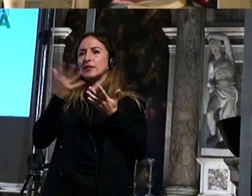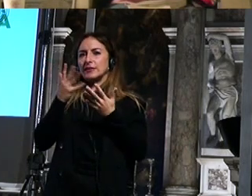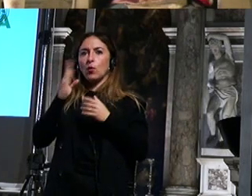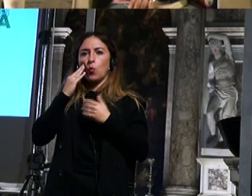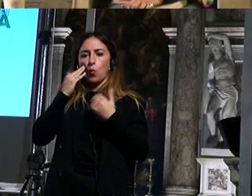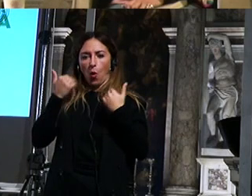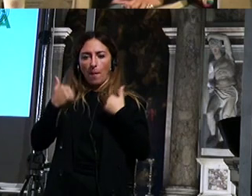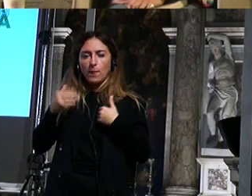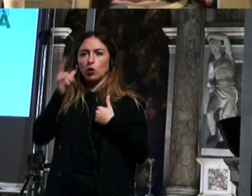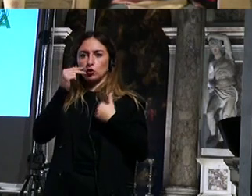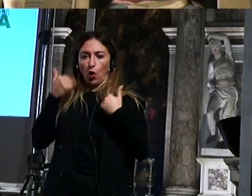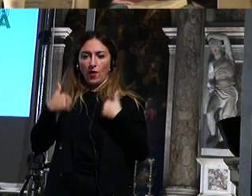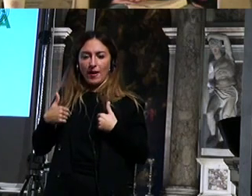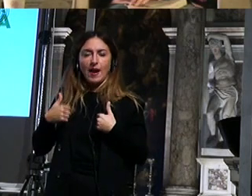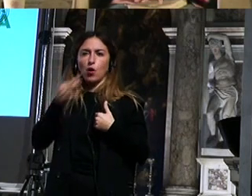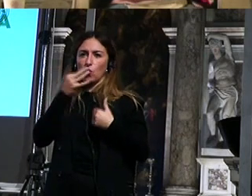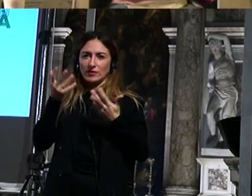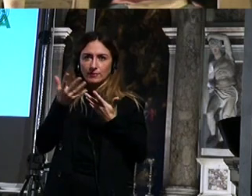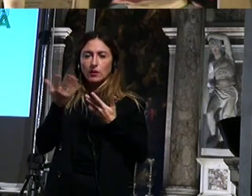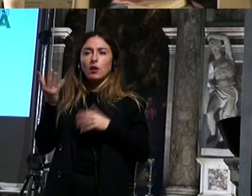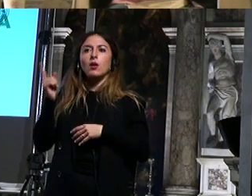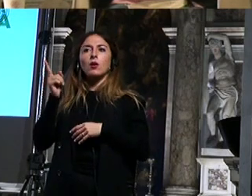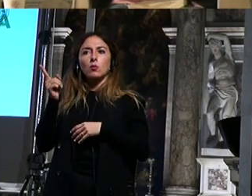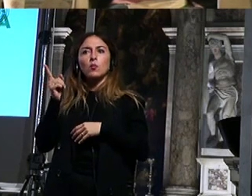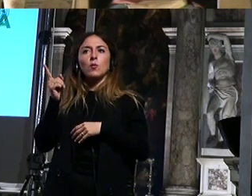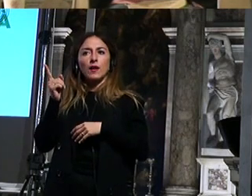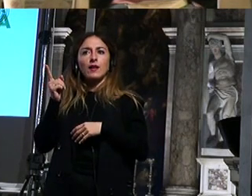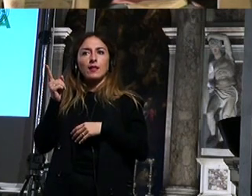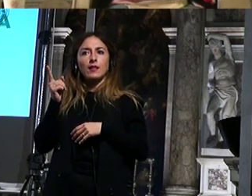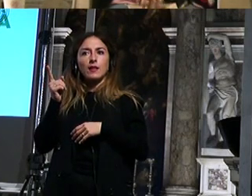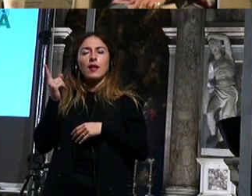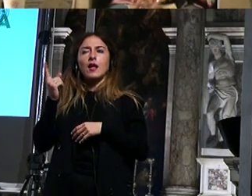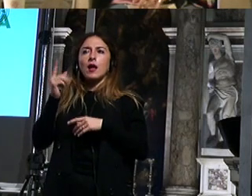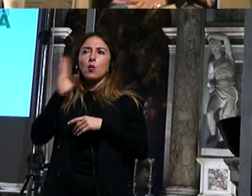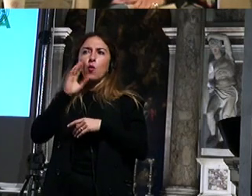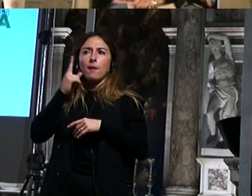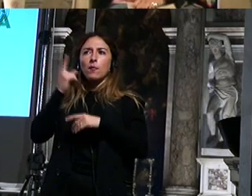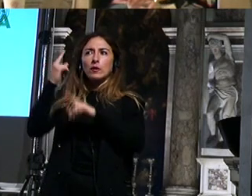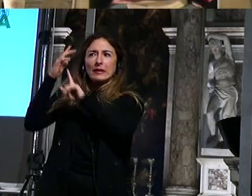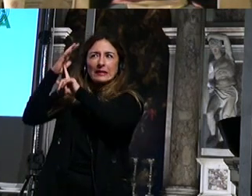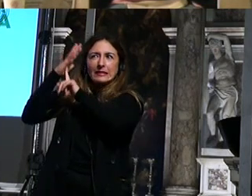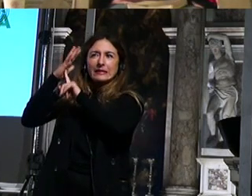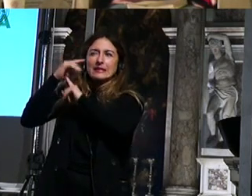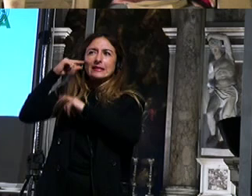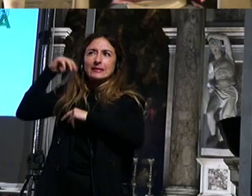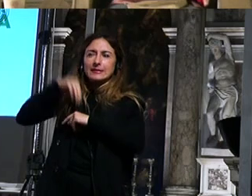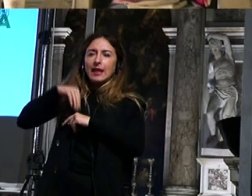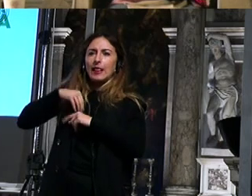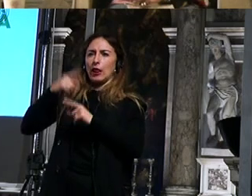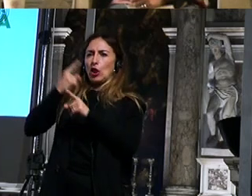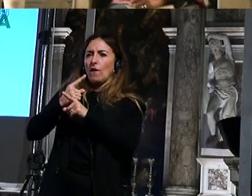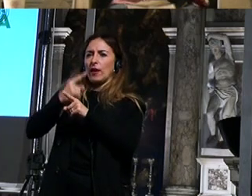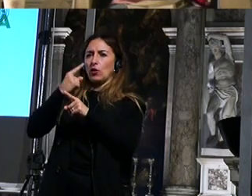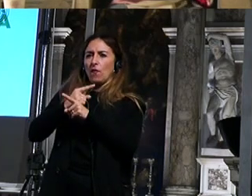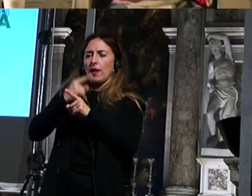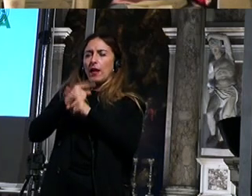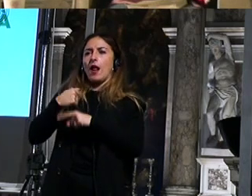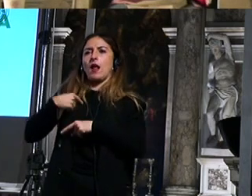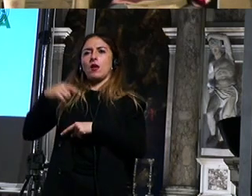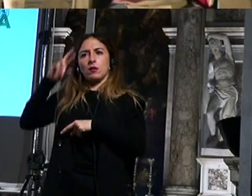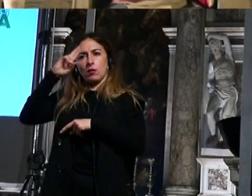significa essere una donna, questo Boardman dice di essere schiacciato dal senso del dovere. E mi ha fatto ricordare una cosa,